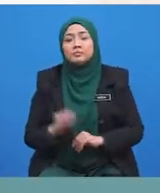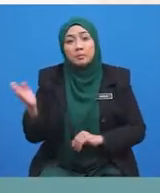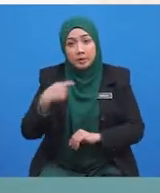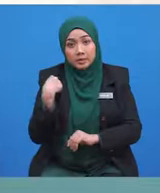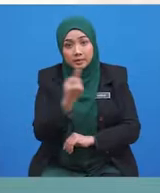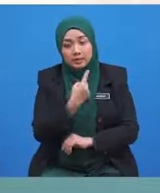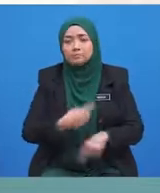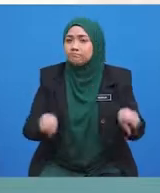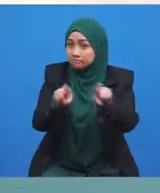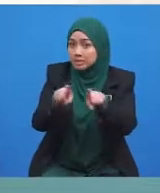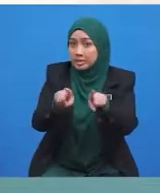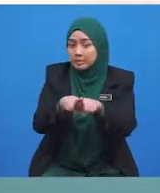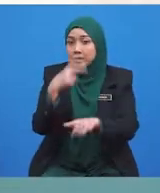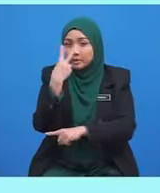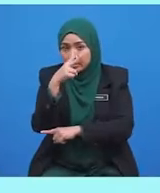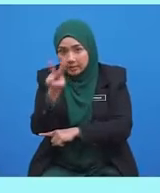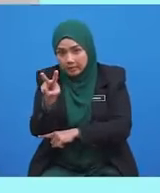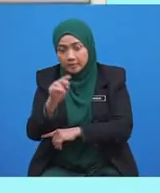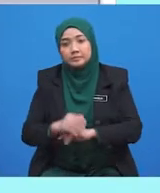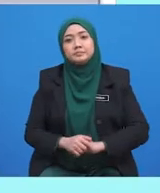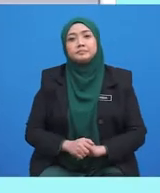Mari kita sama-sama lihat.